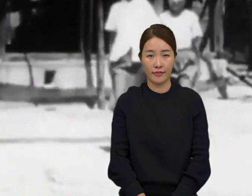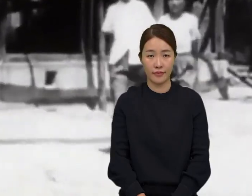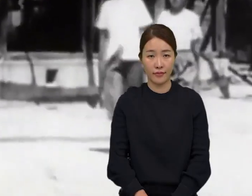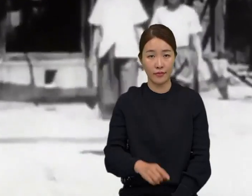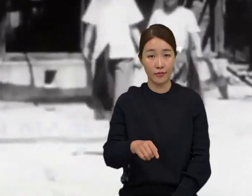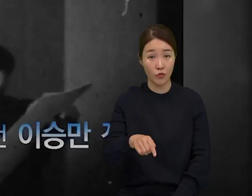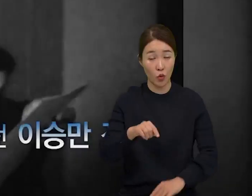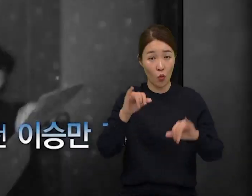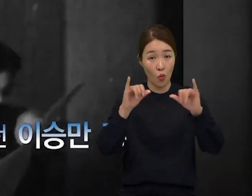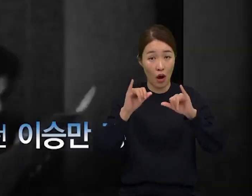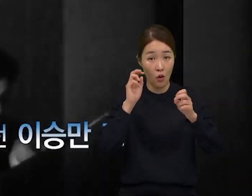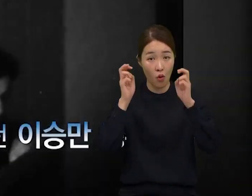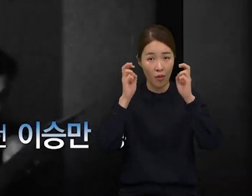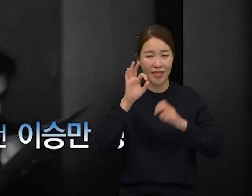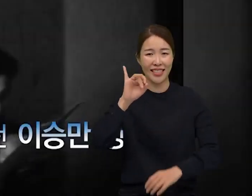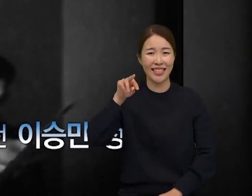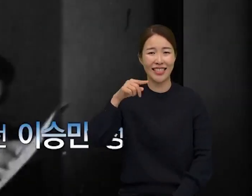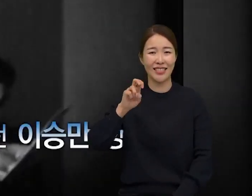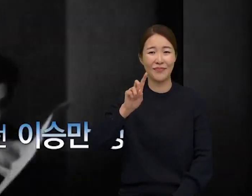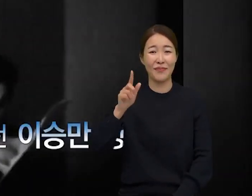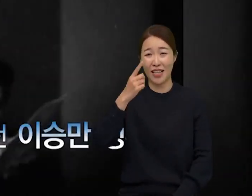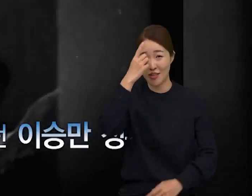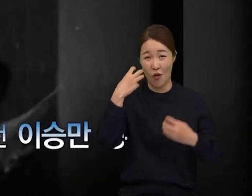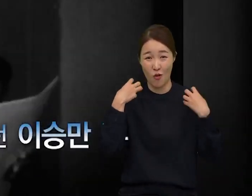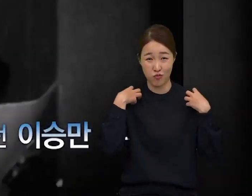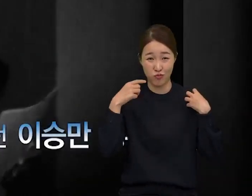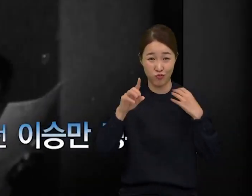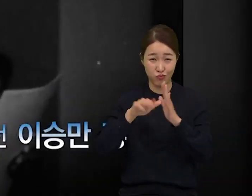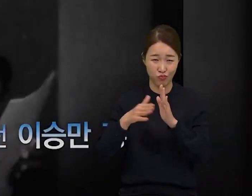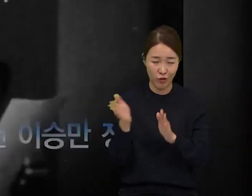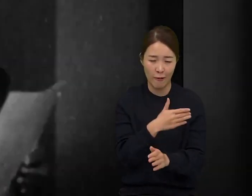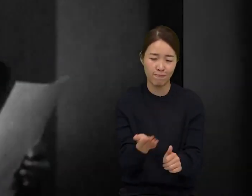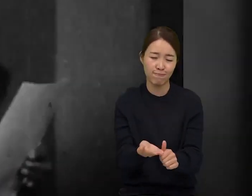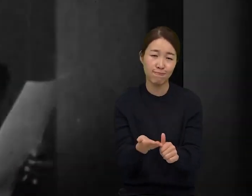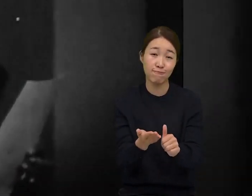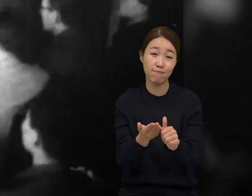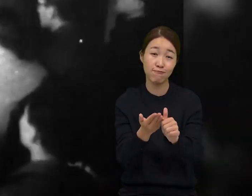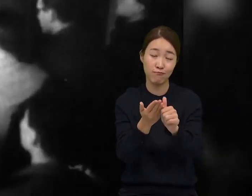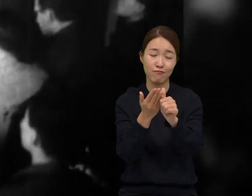중화학 공업은 이승만 정부 시절부터 육성하려고 했다.